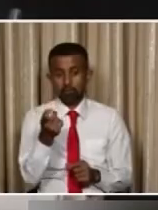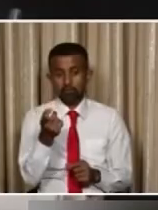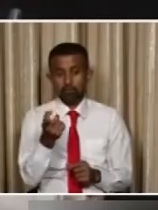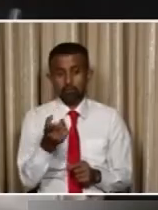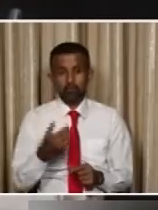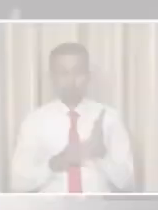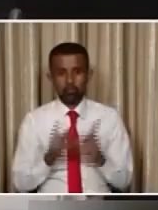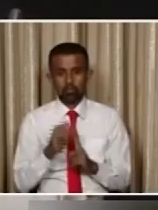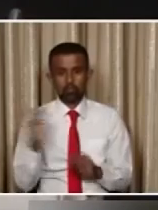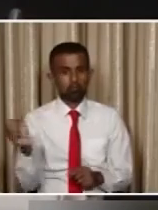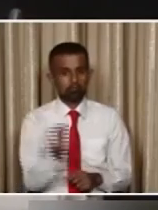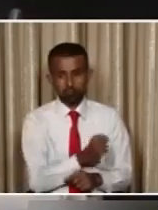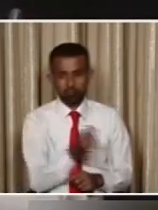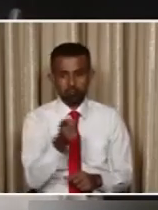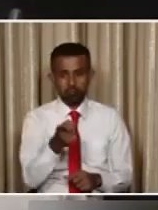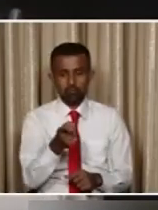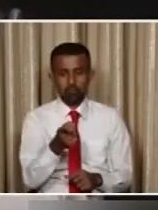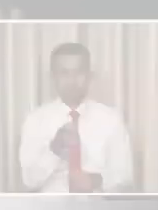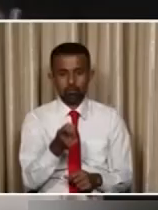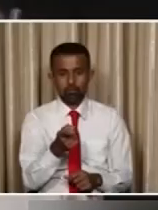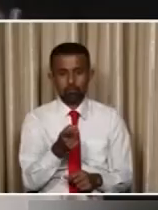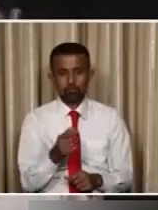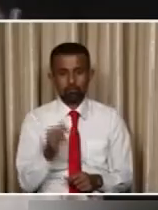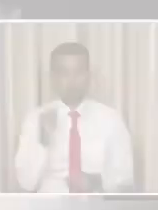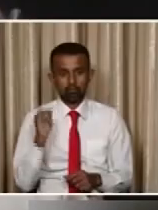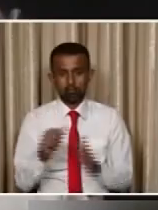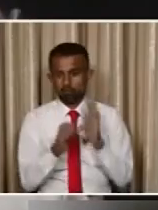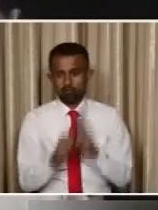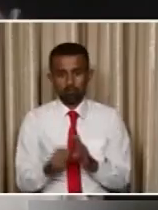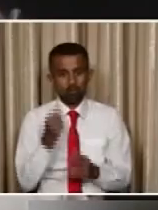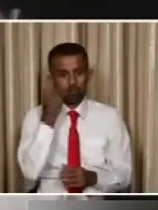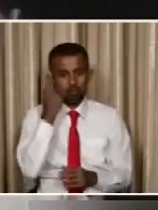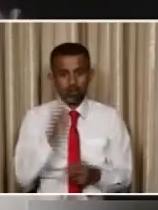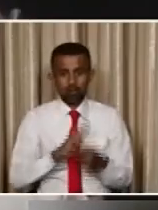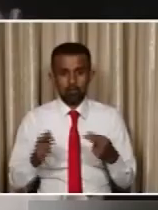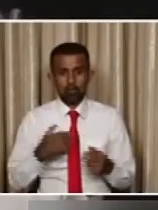මම UMPට දැම්මේ. කරුණාකර අනික් වාගේ අන්තවාදී ඉන්න මම